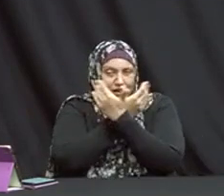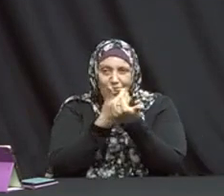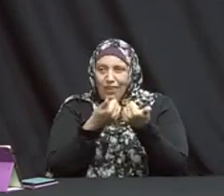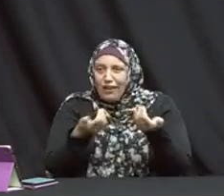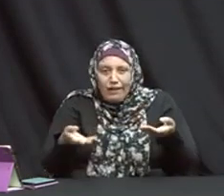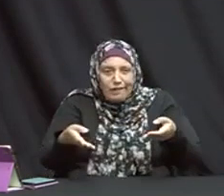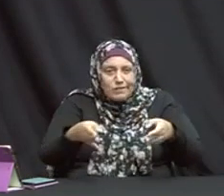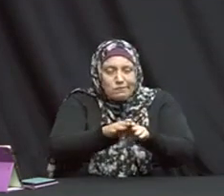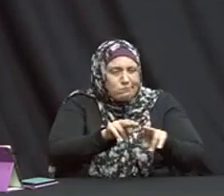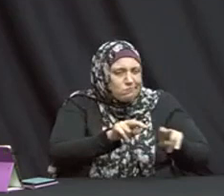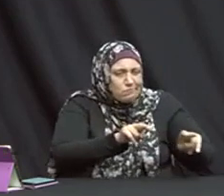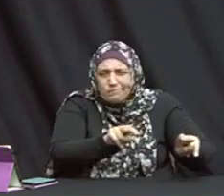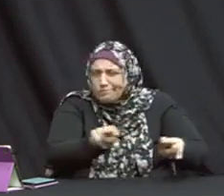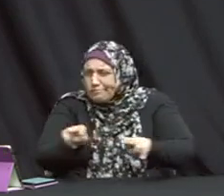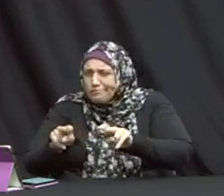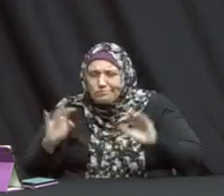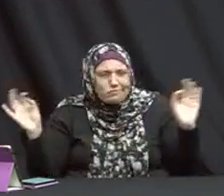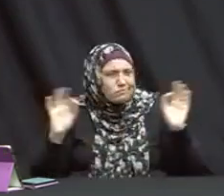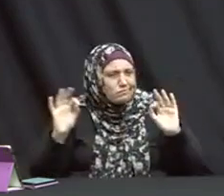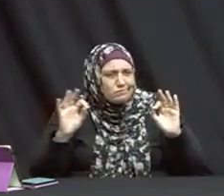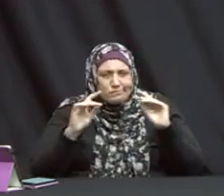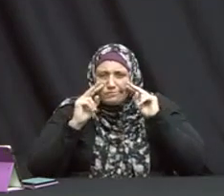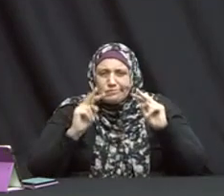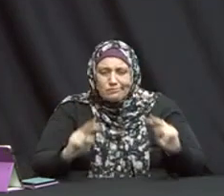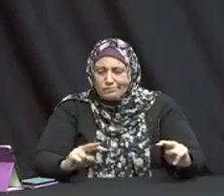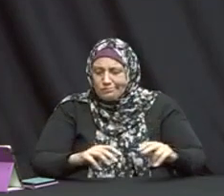والليل إذا